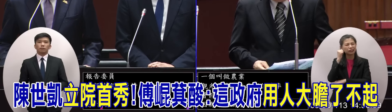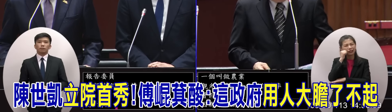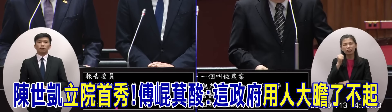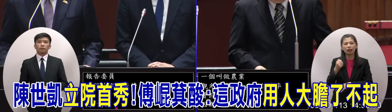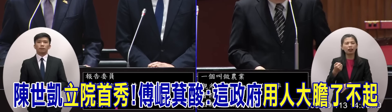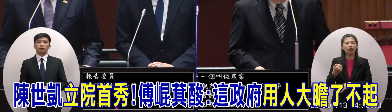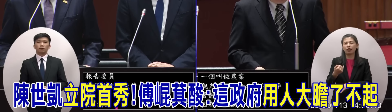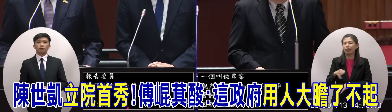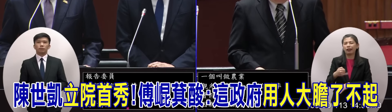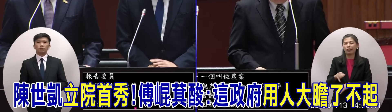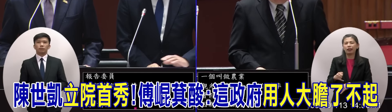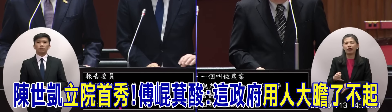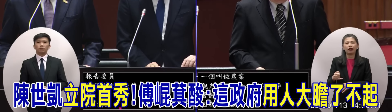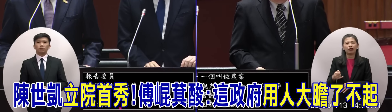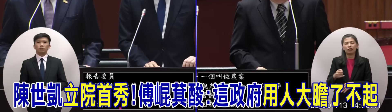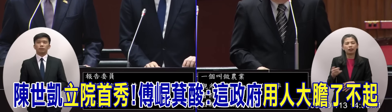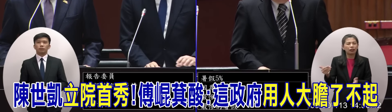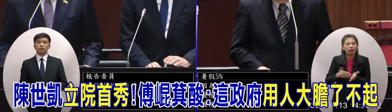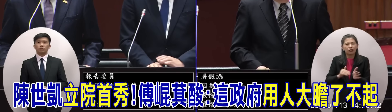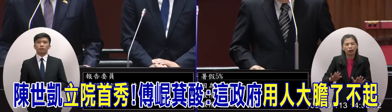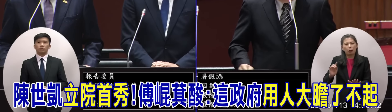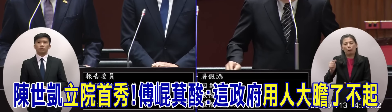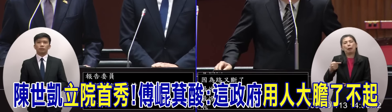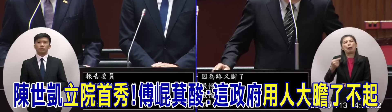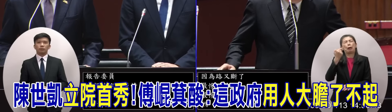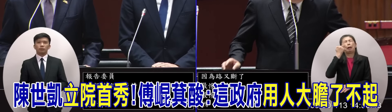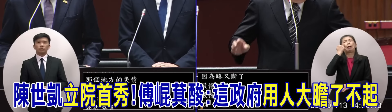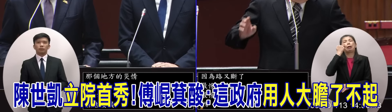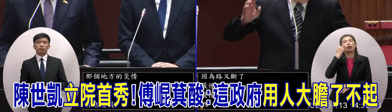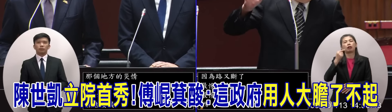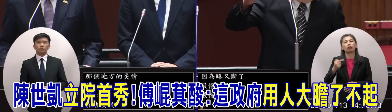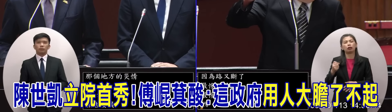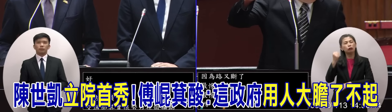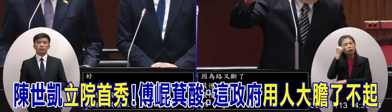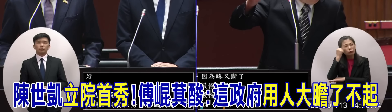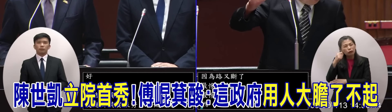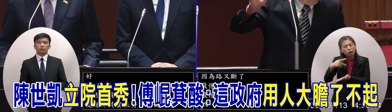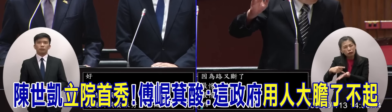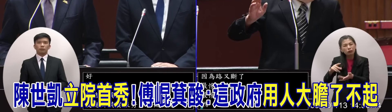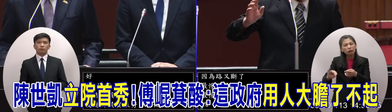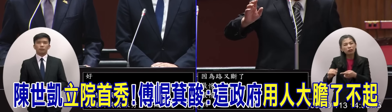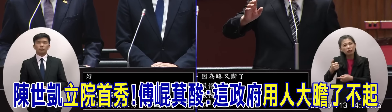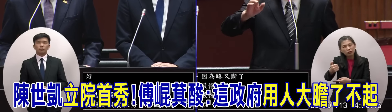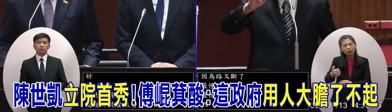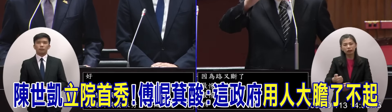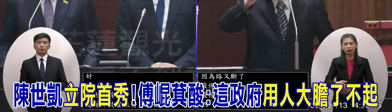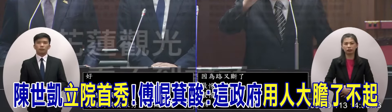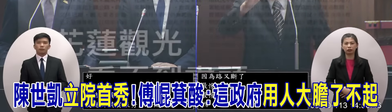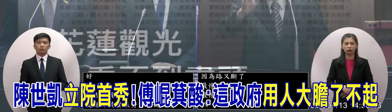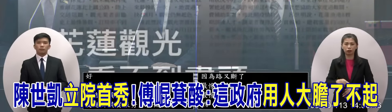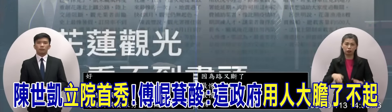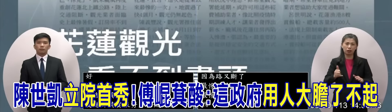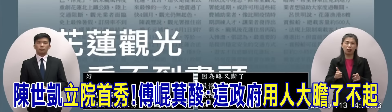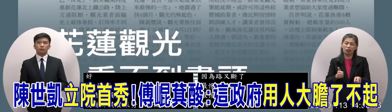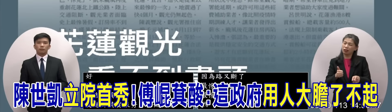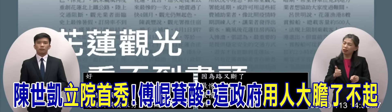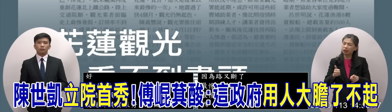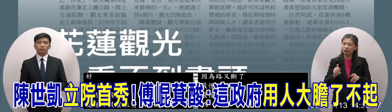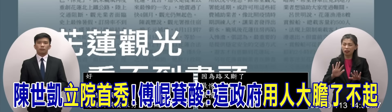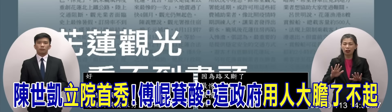5%。好，院长，您可能还没有进入状况，本席再说明一